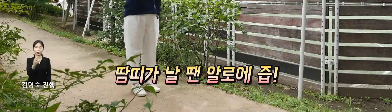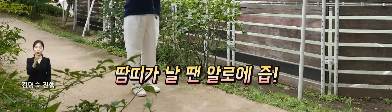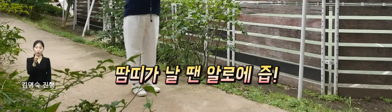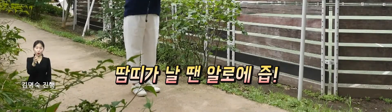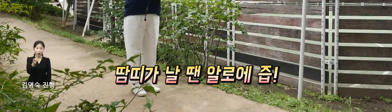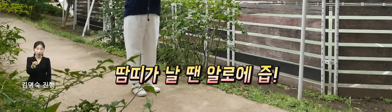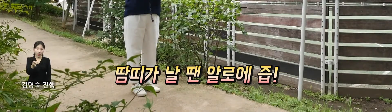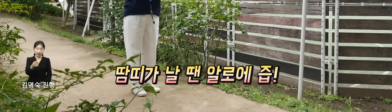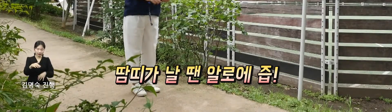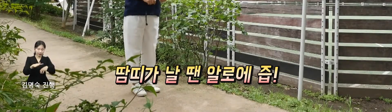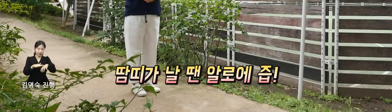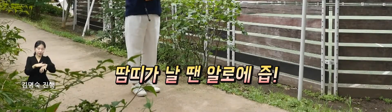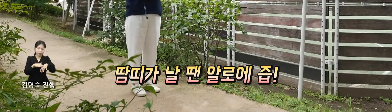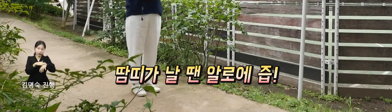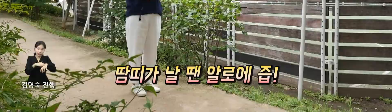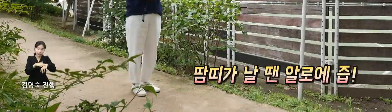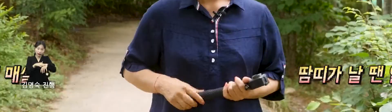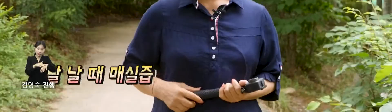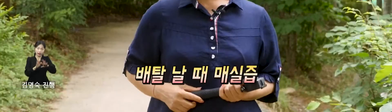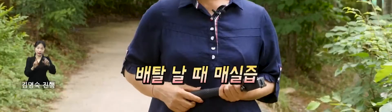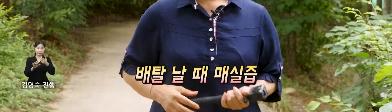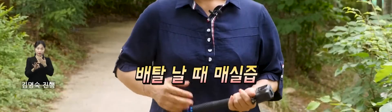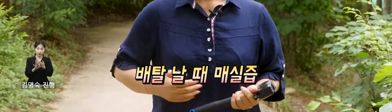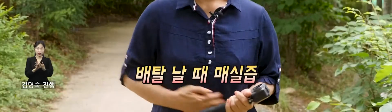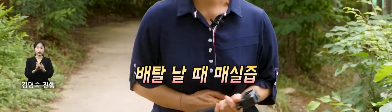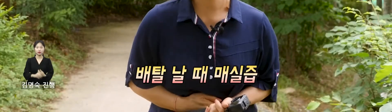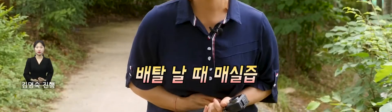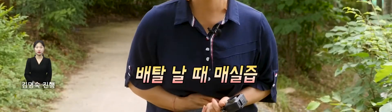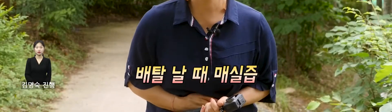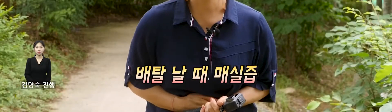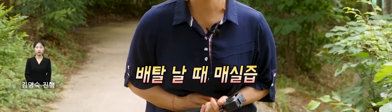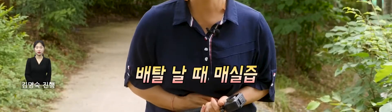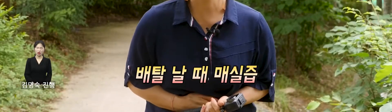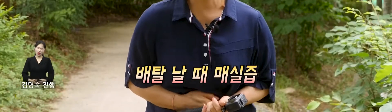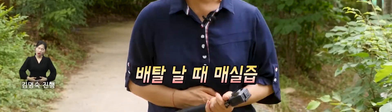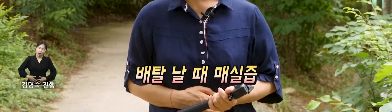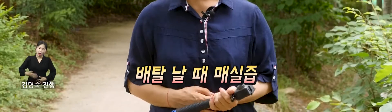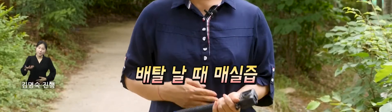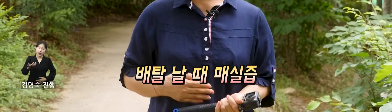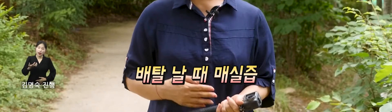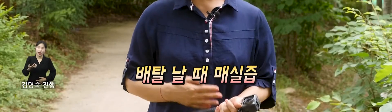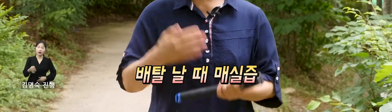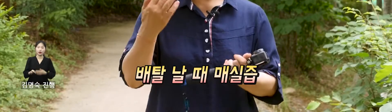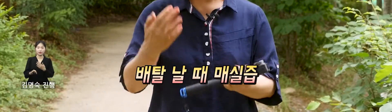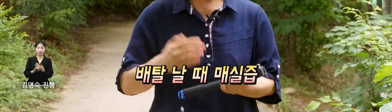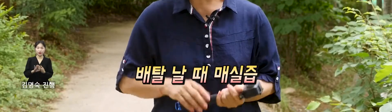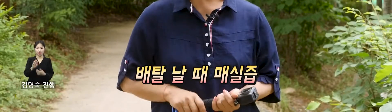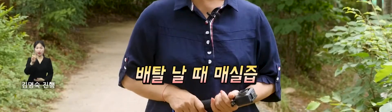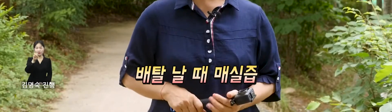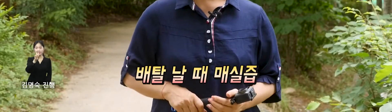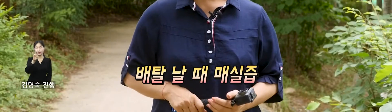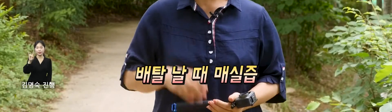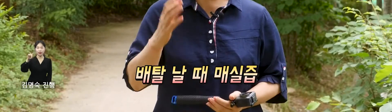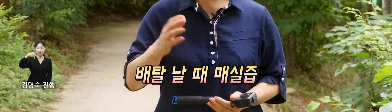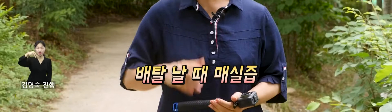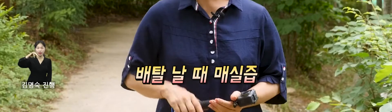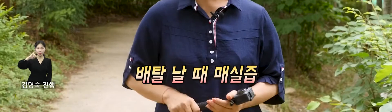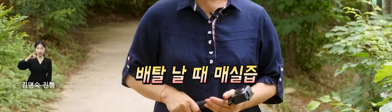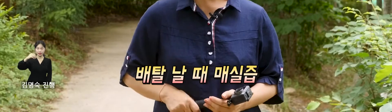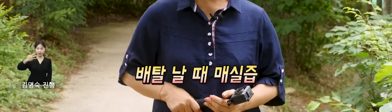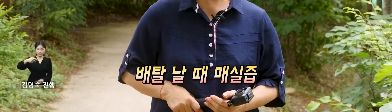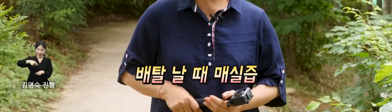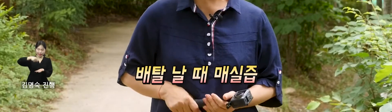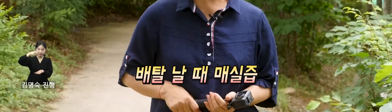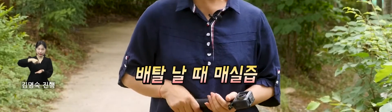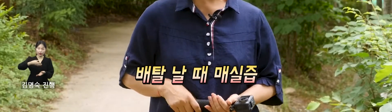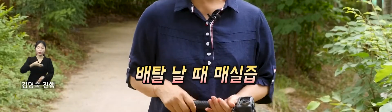갈아서 그 부위에 발라주시거나, 또 배탈이 많이 났어요 그럴 때는 또 매실차를